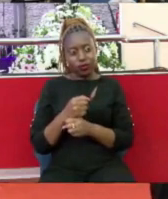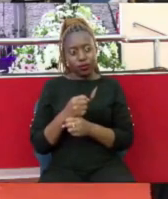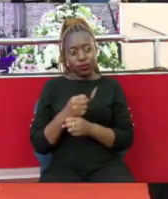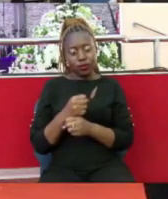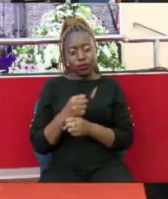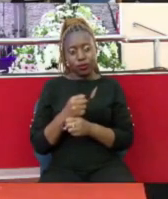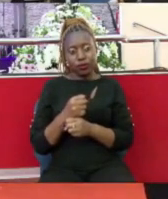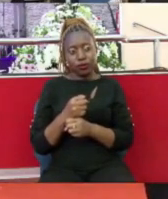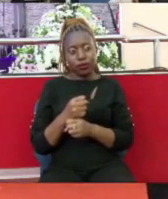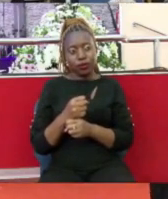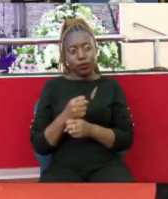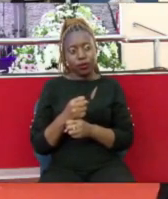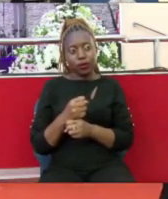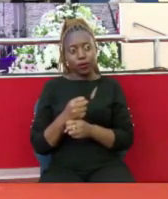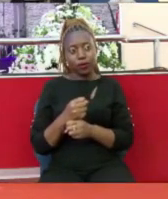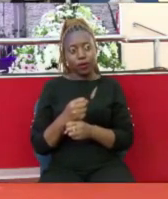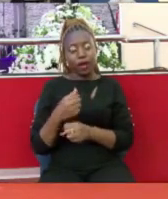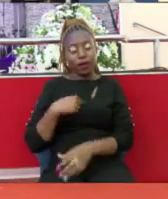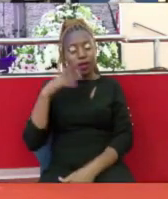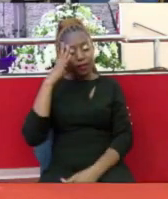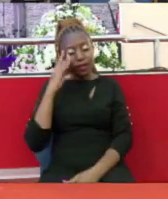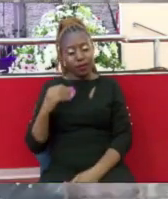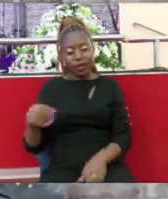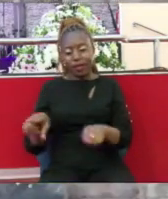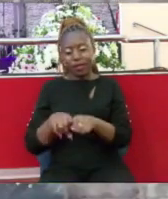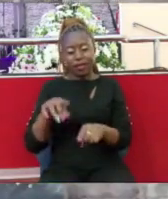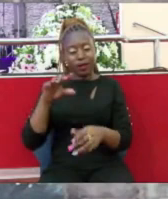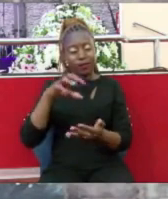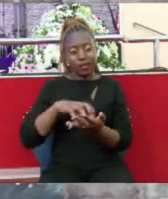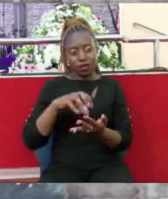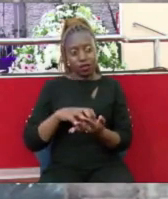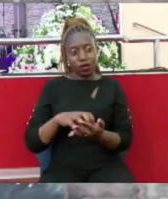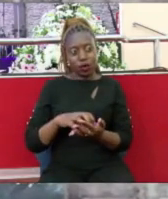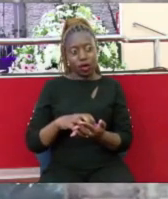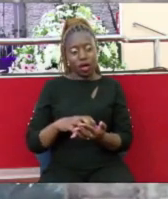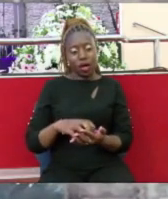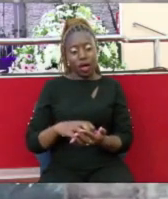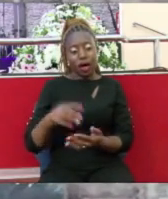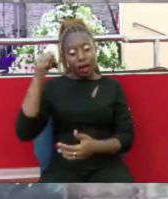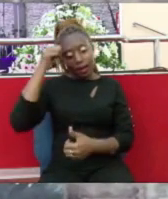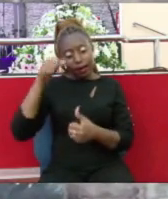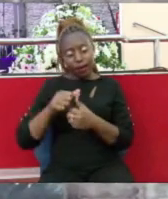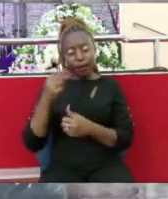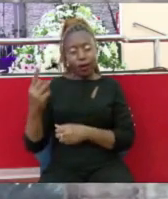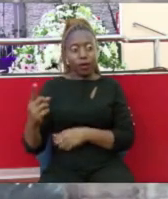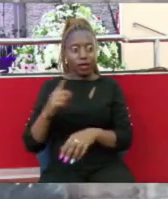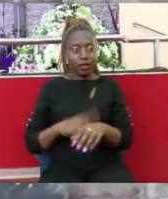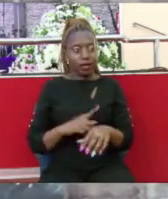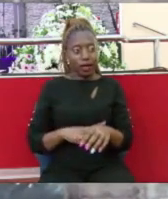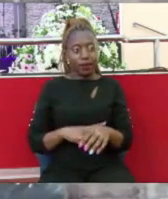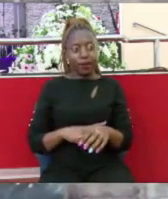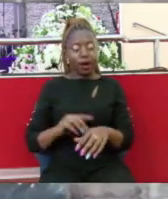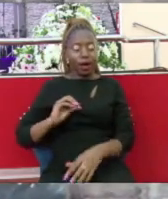I have faced such a situation. Nimekuwa na hali kama ile. I remember one time our children the first born the second born they were in